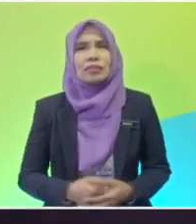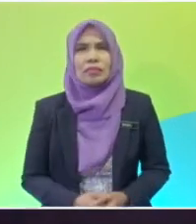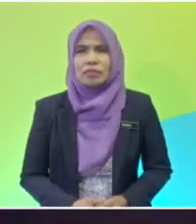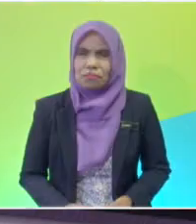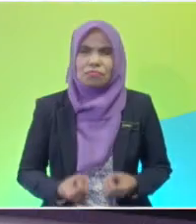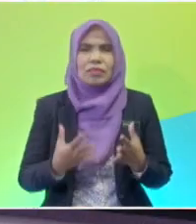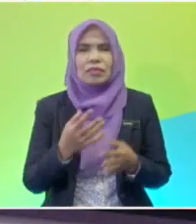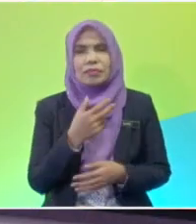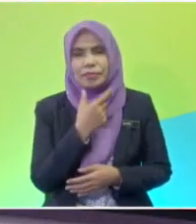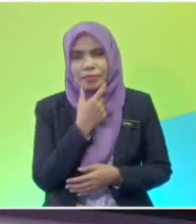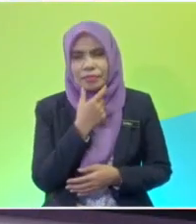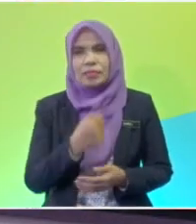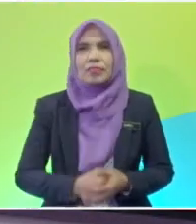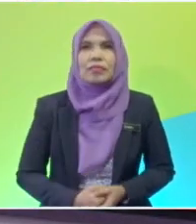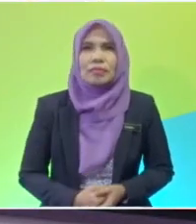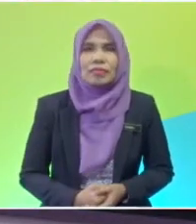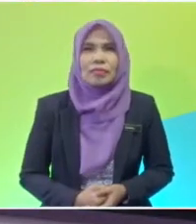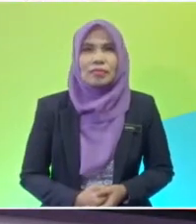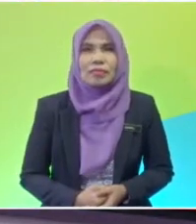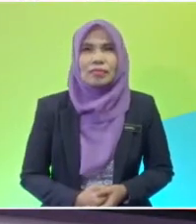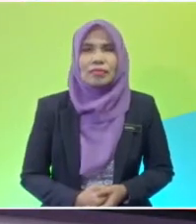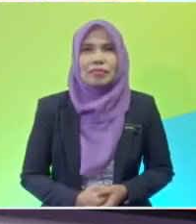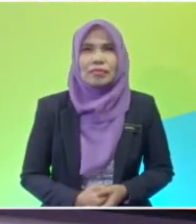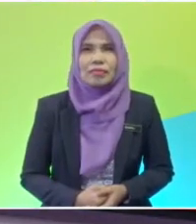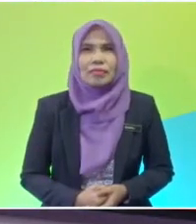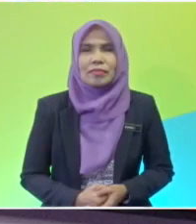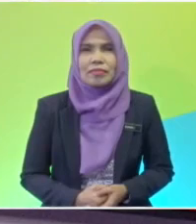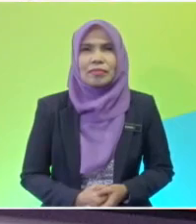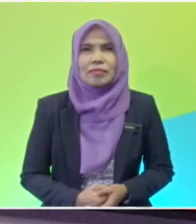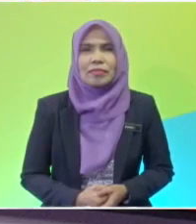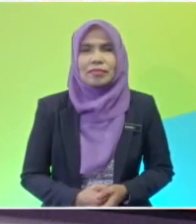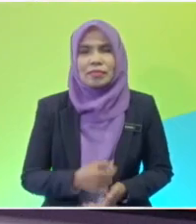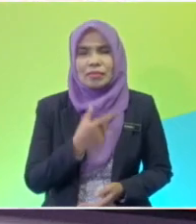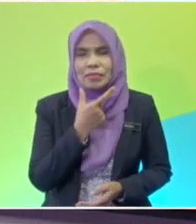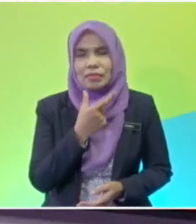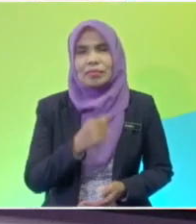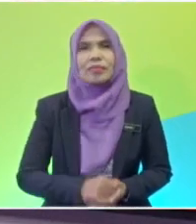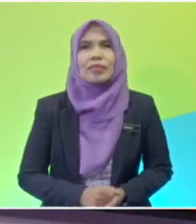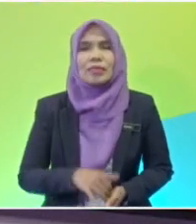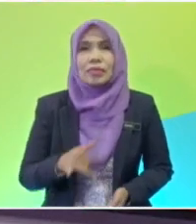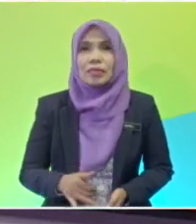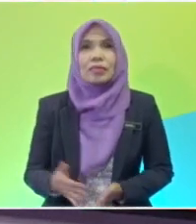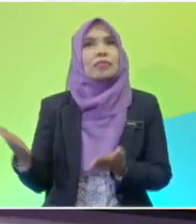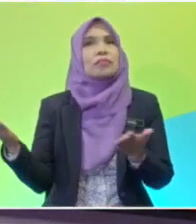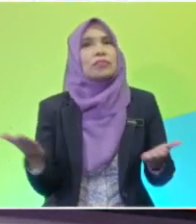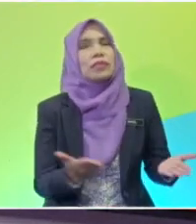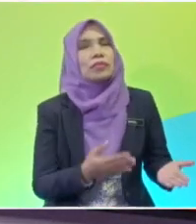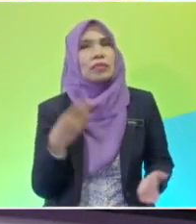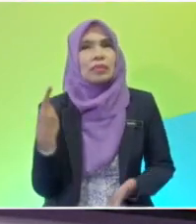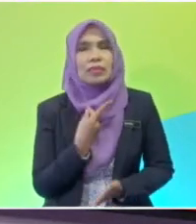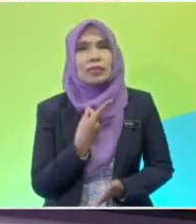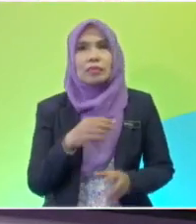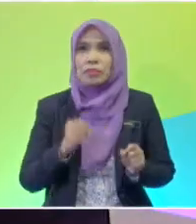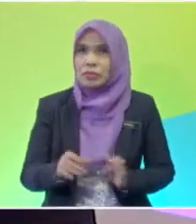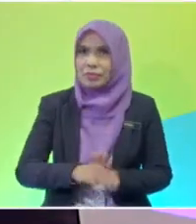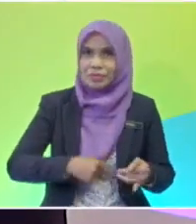Lebih banyak berbanding gembira tapi sedih itu jugalah yang yang membawa kita move on lebih banyak dari hidup kita